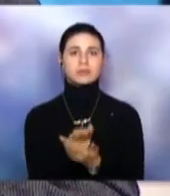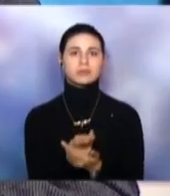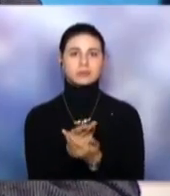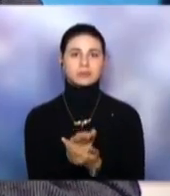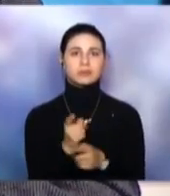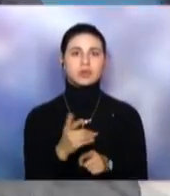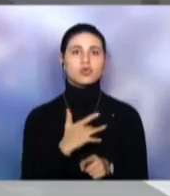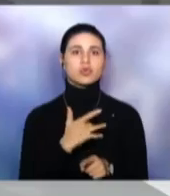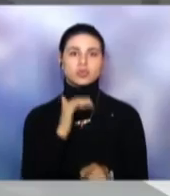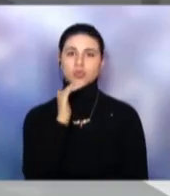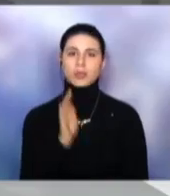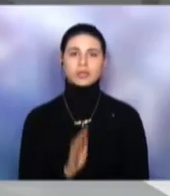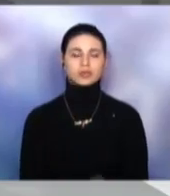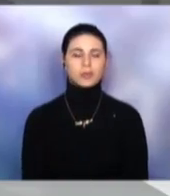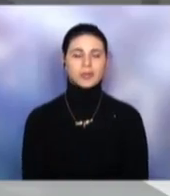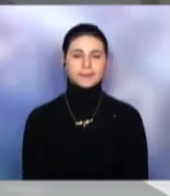სწორედ გულისუკმარისობა.